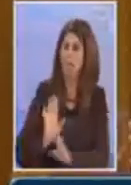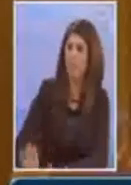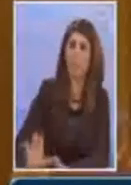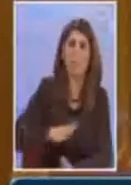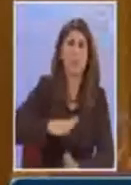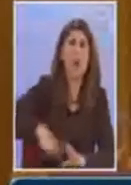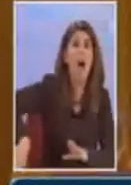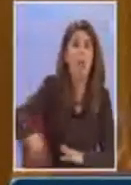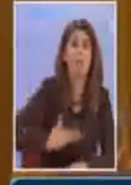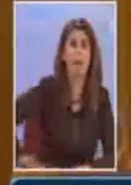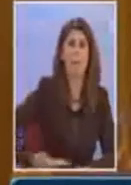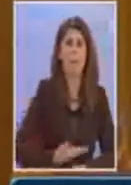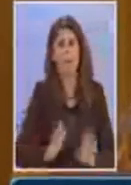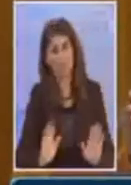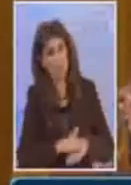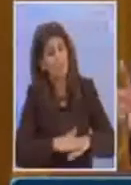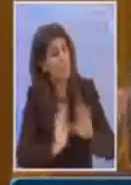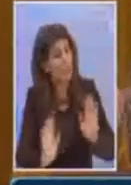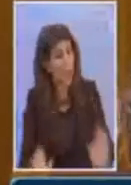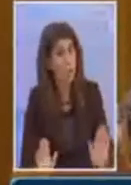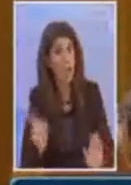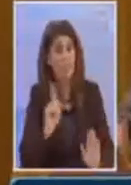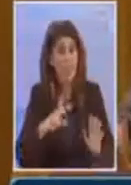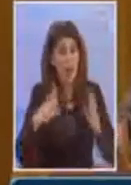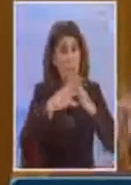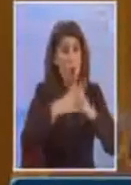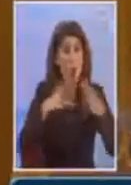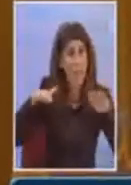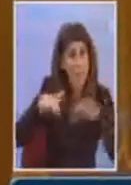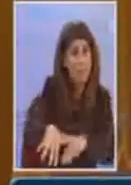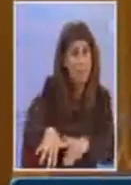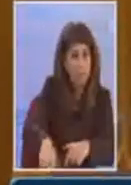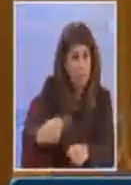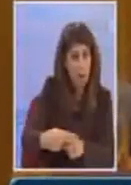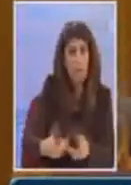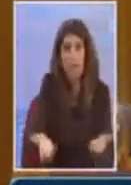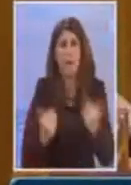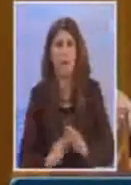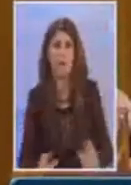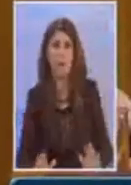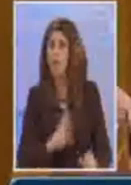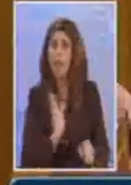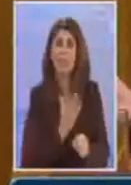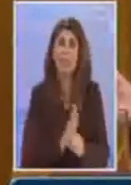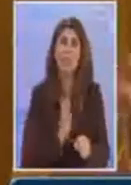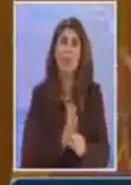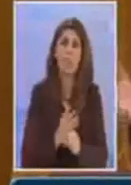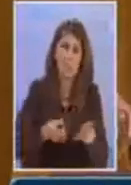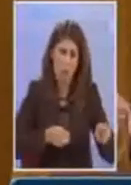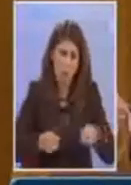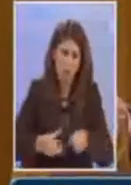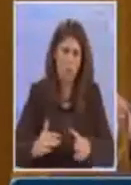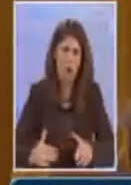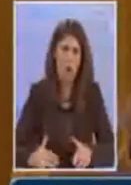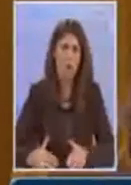λαού σήμερα. Με συγχωρείτε δηλαδή. Δεν δεχθήκαμε πολεμική επίθεση. Δεν είχαμε καταστροφή, πλημμύρες, τσουνάμια κτλ.